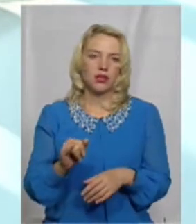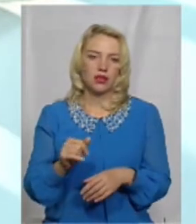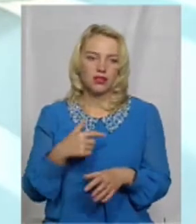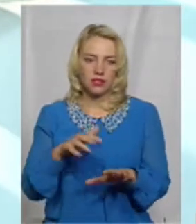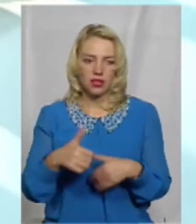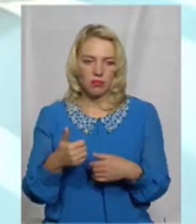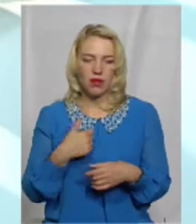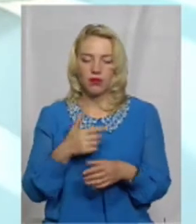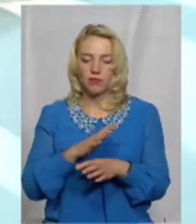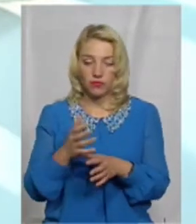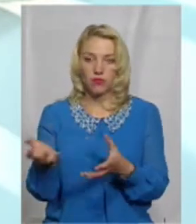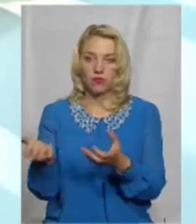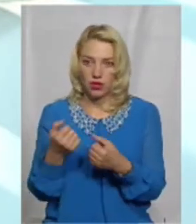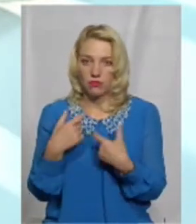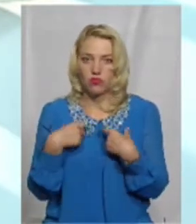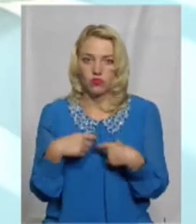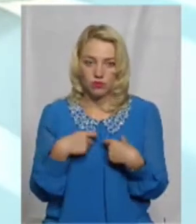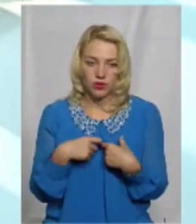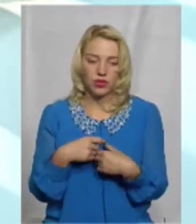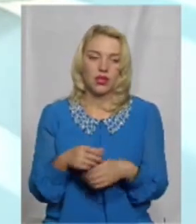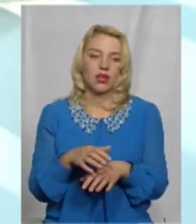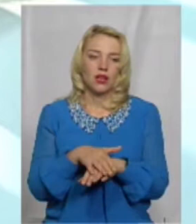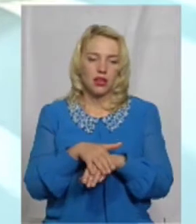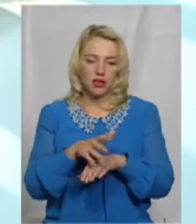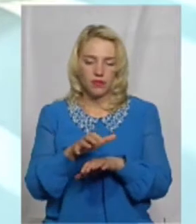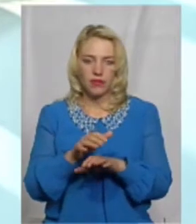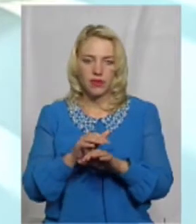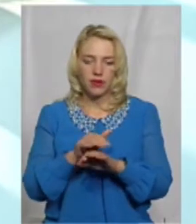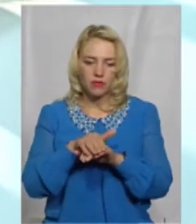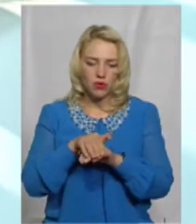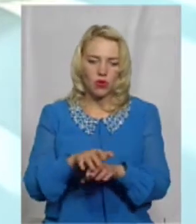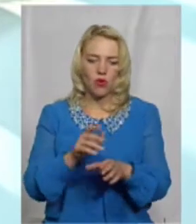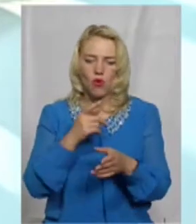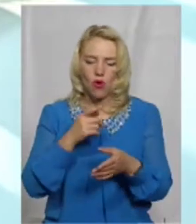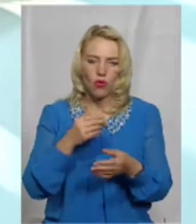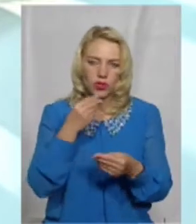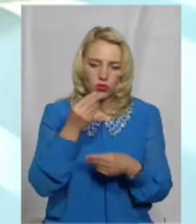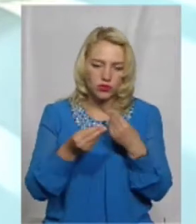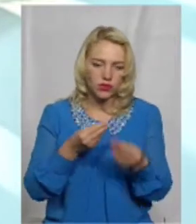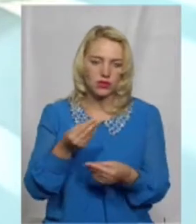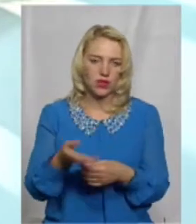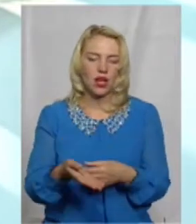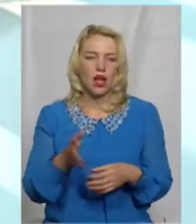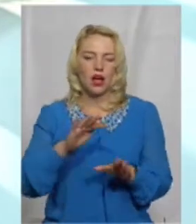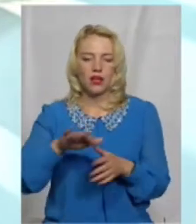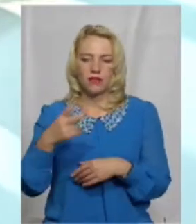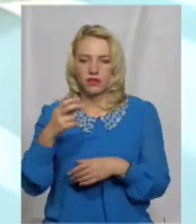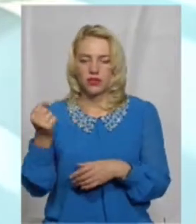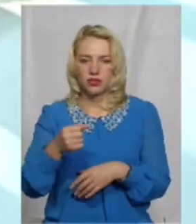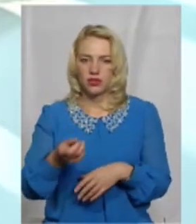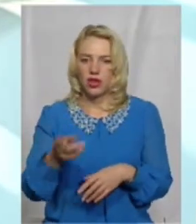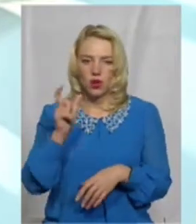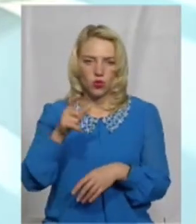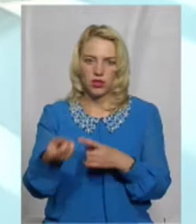черепашку, ми беремо її до себе, запускаємо її в вольєр, годуємо так само, але людини після двох неділь